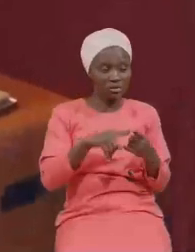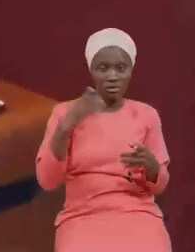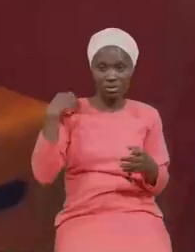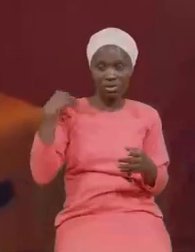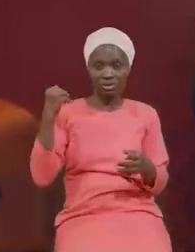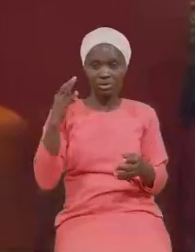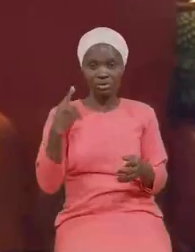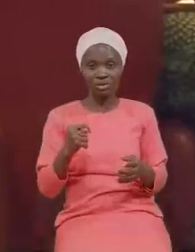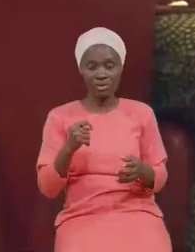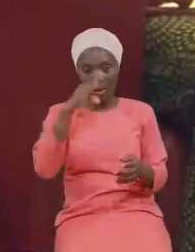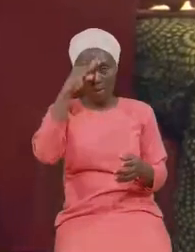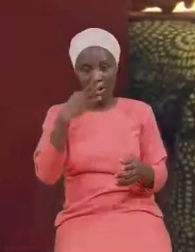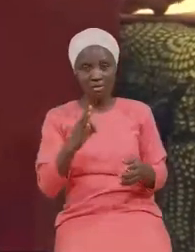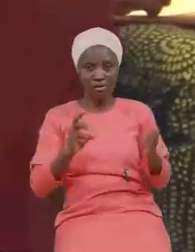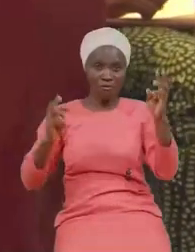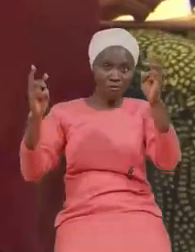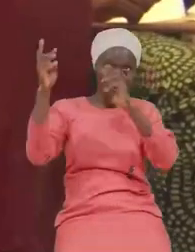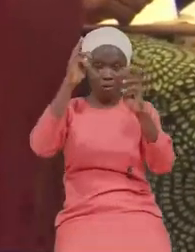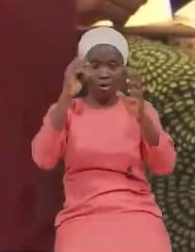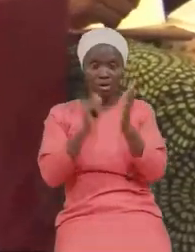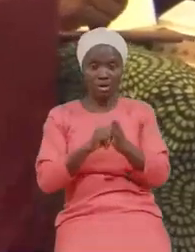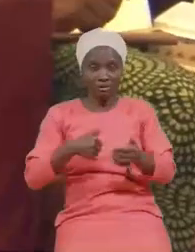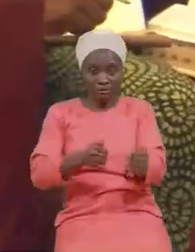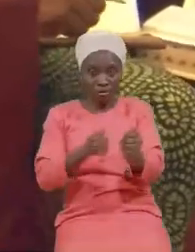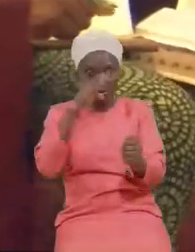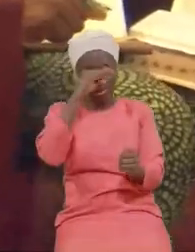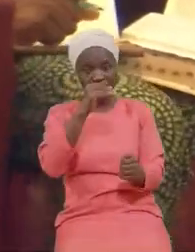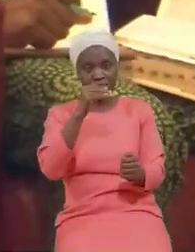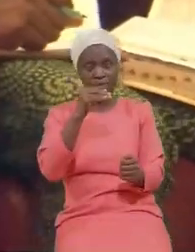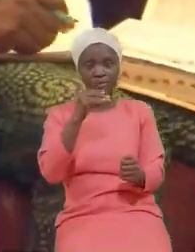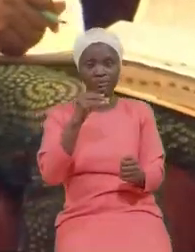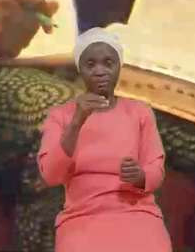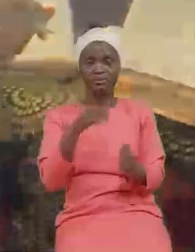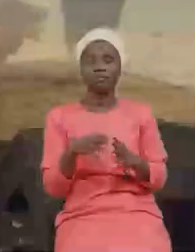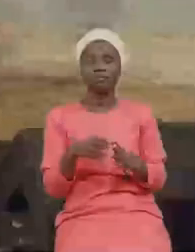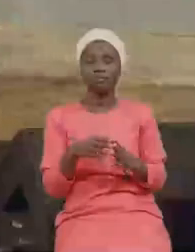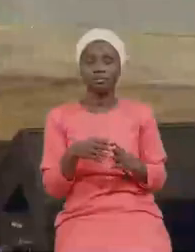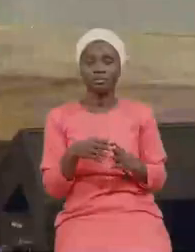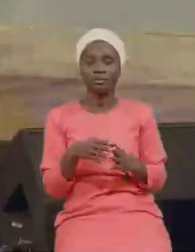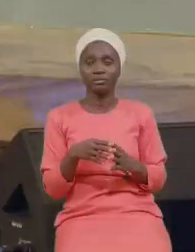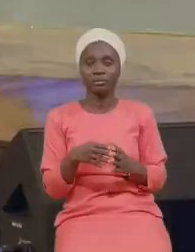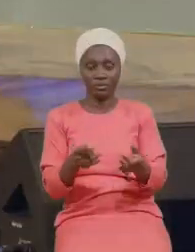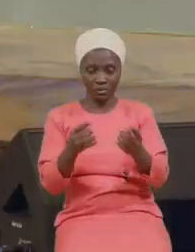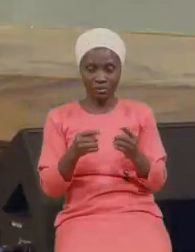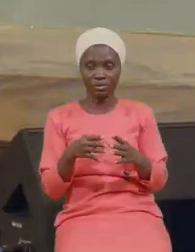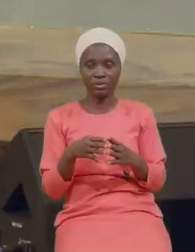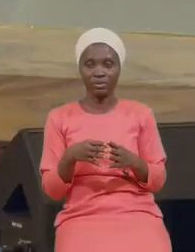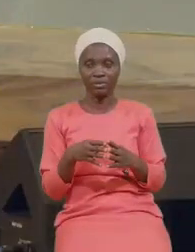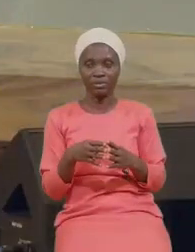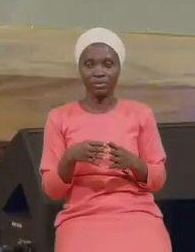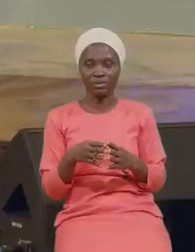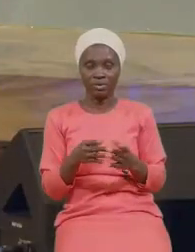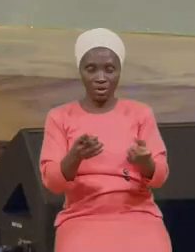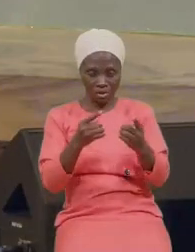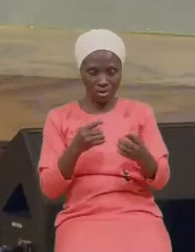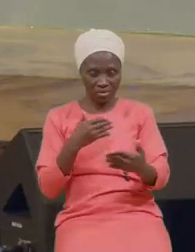de guerre qui avaient marché avec lui approchez-vous approchez-vous ne vous éloignez pas